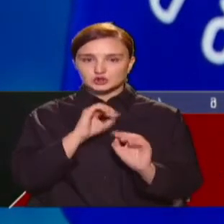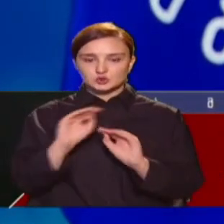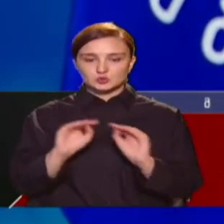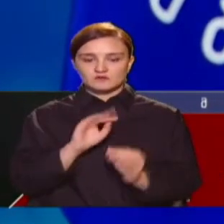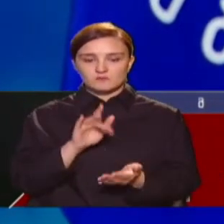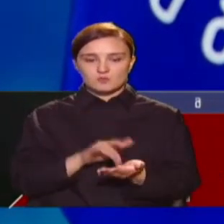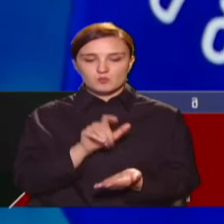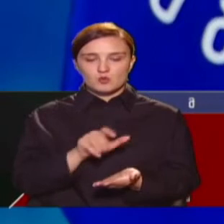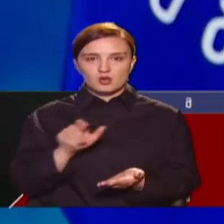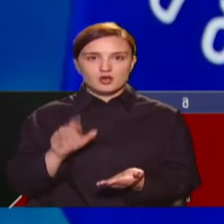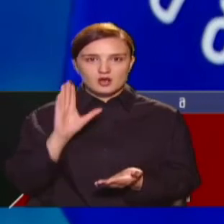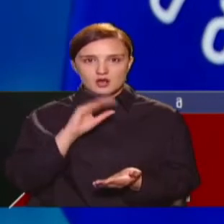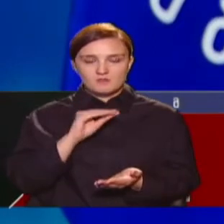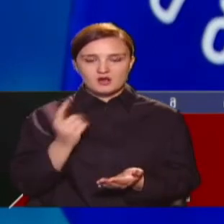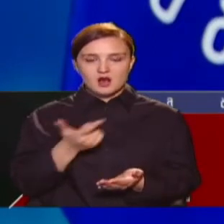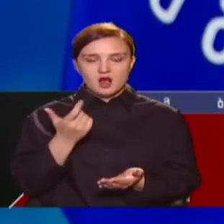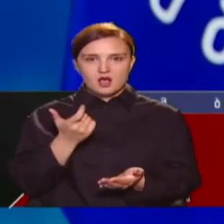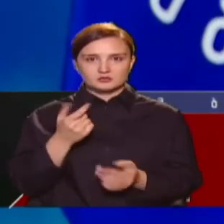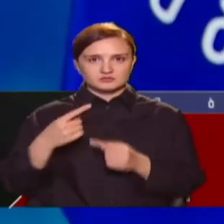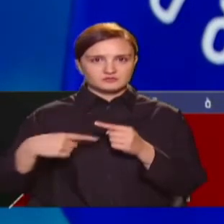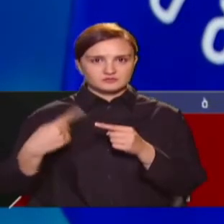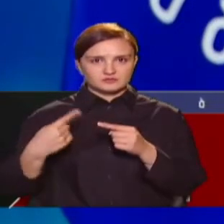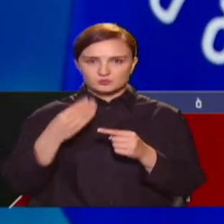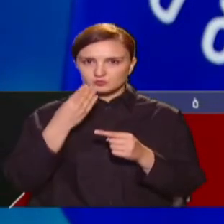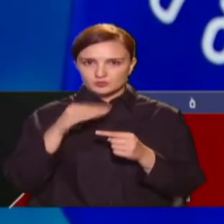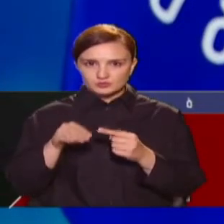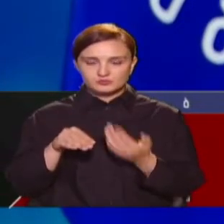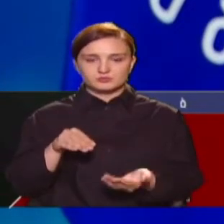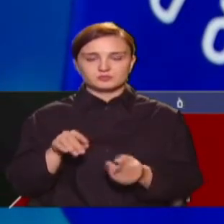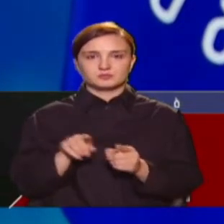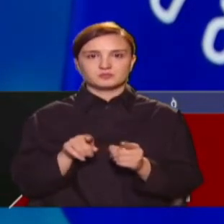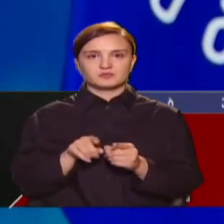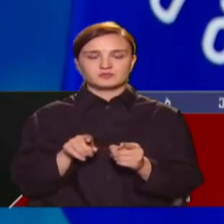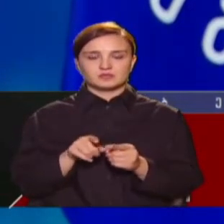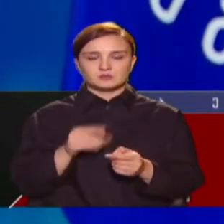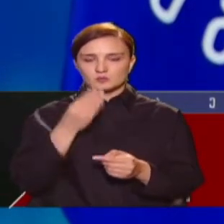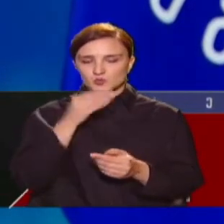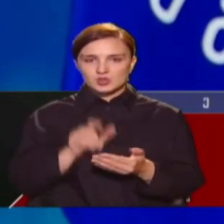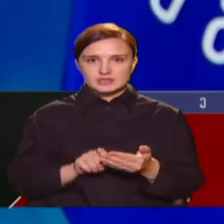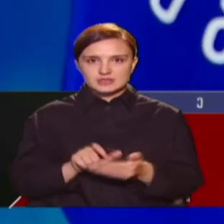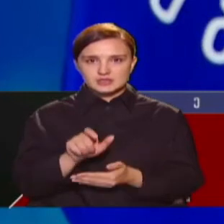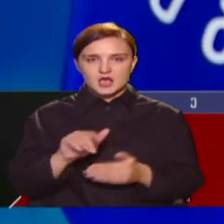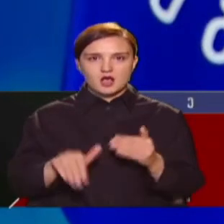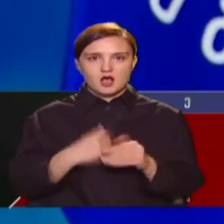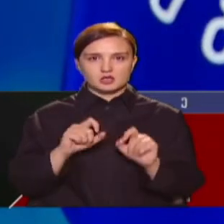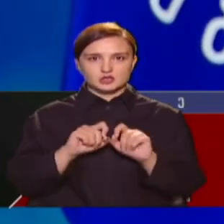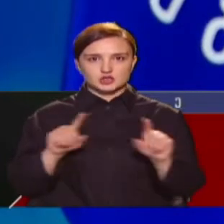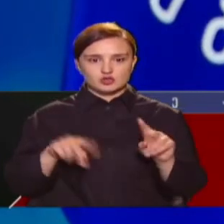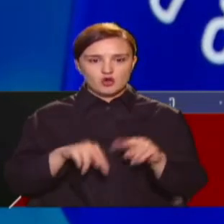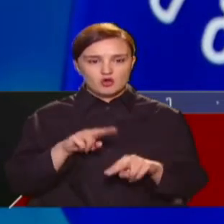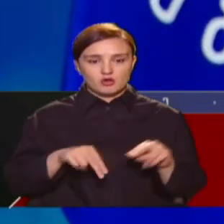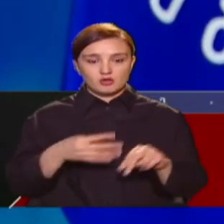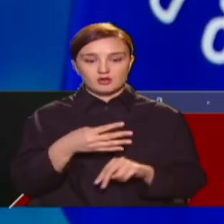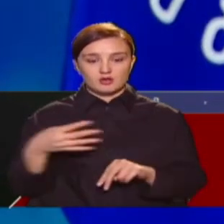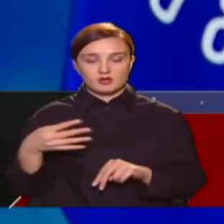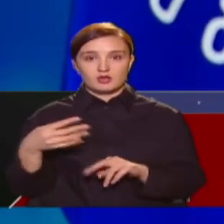მოქალაქეებს ჰქონდეთ გაზიფიკაციის უფრო უკეთესი ქსელი, ჰქონდეთ უკეთესი გზები, ჰქონდეთ უფრო ახალი სკოლები. Ai ეს არის